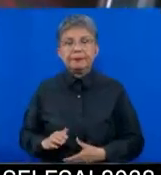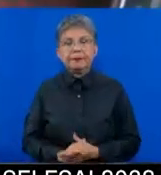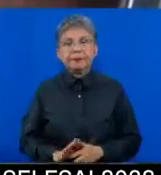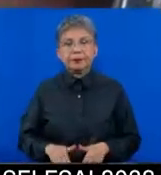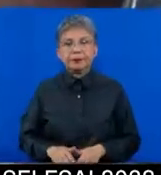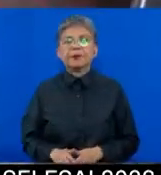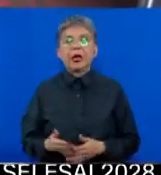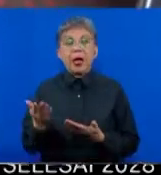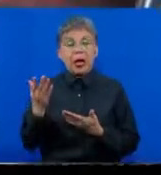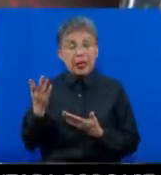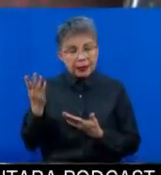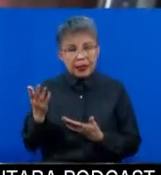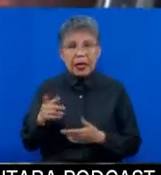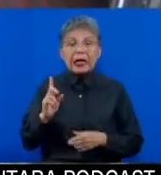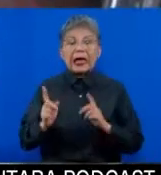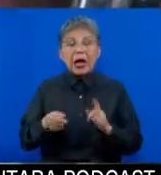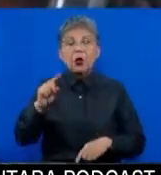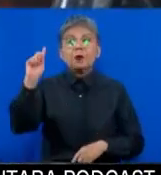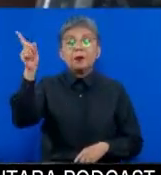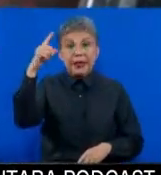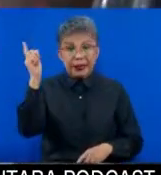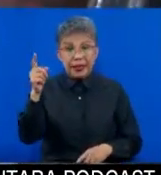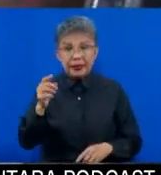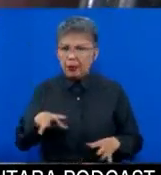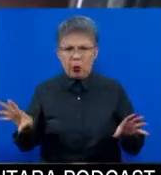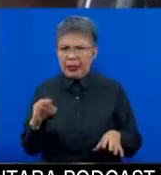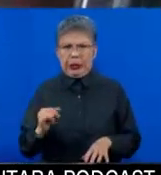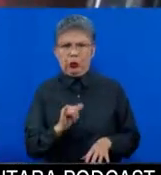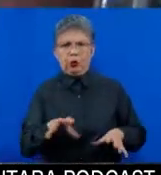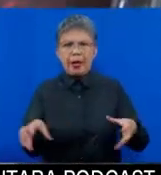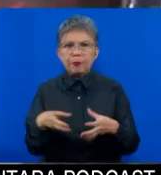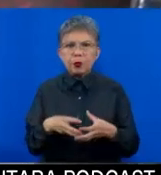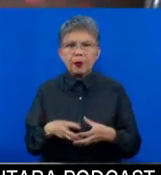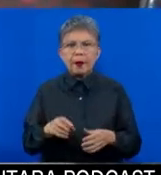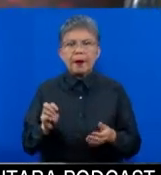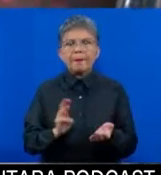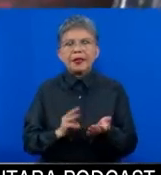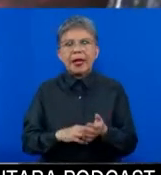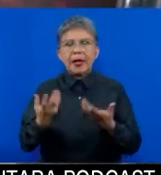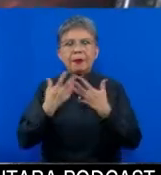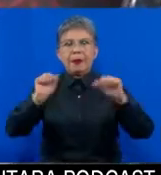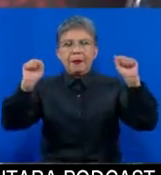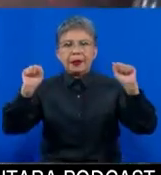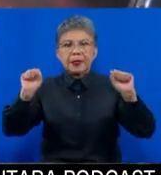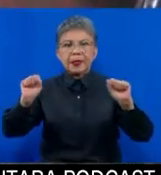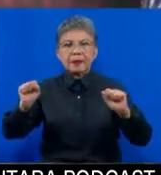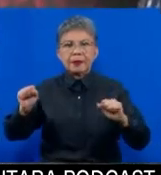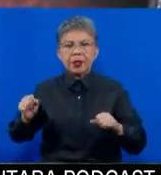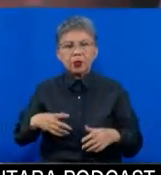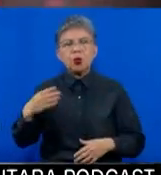Ya begini ya, kalau pemerintah itu kan tidak boleh ikut campur ya. Urusan pembebasan itu kan urusan